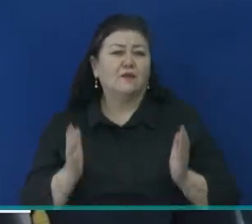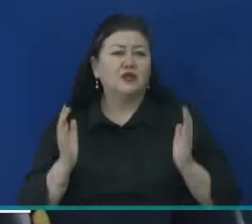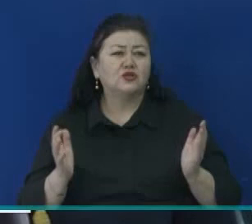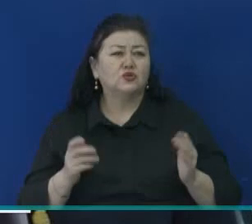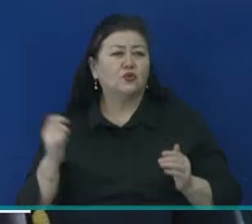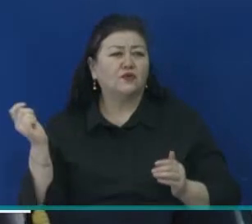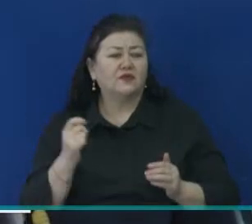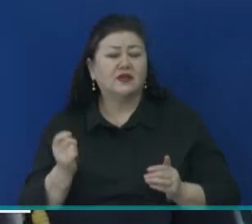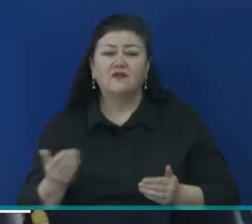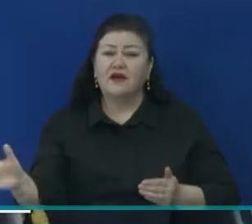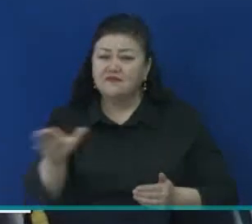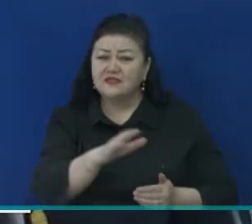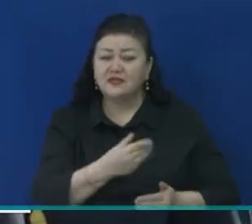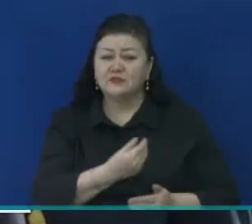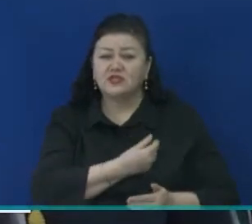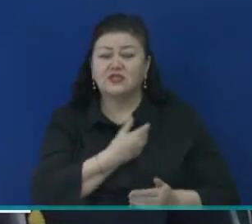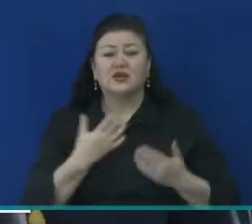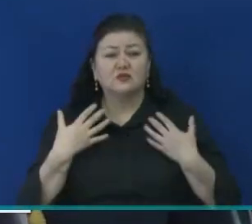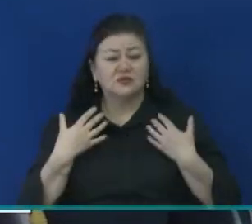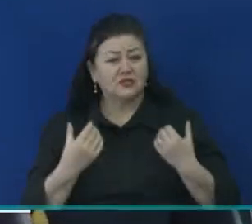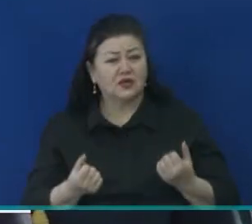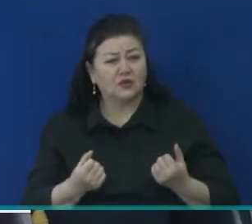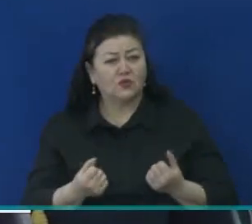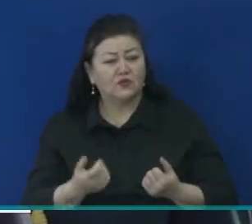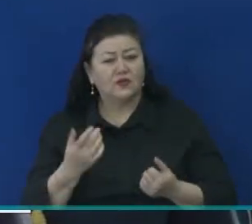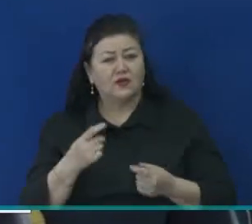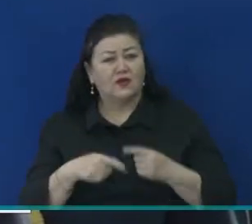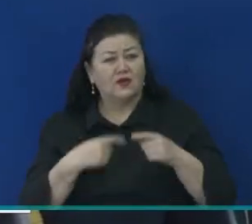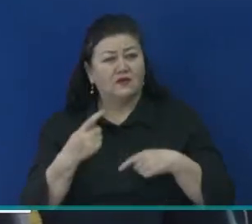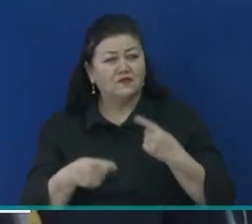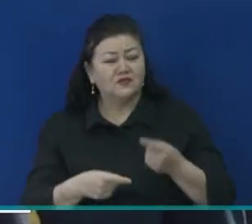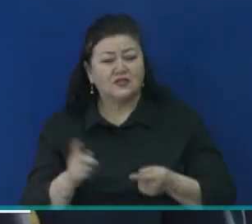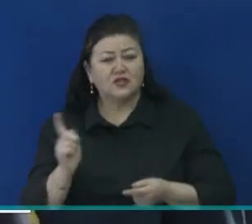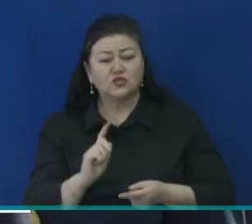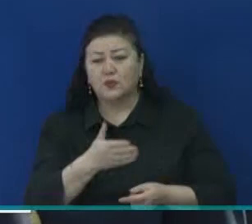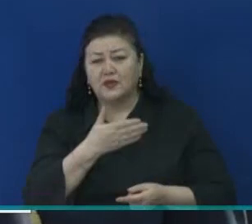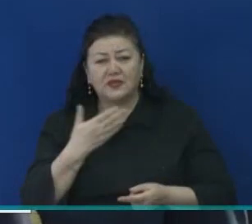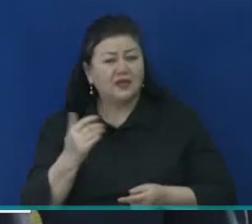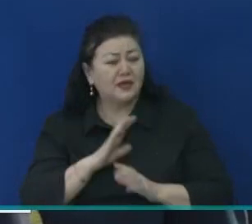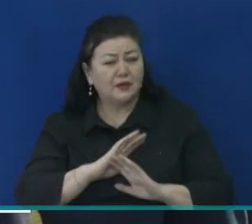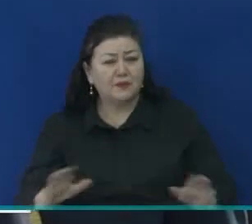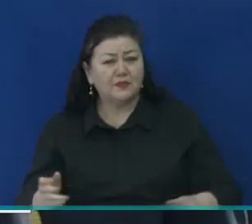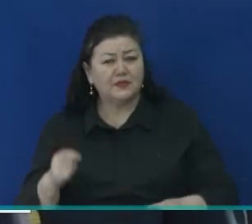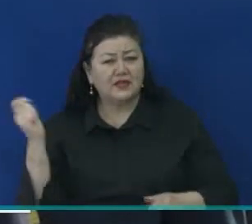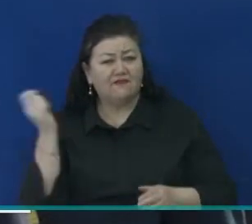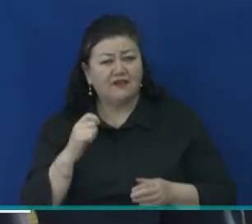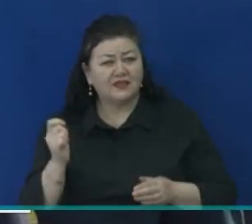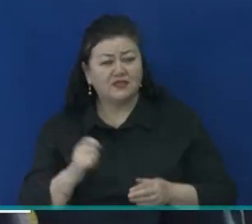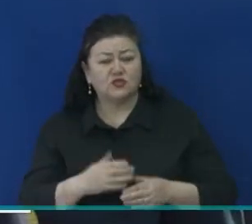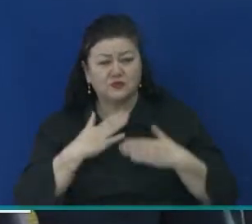Сіздерге денсаулық, әрқашанда енді соғыс болмасын. Мына соғыстың бетін ары